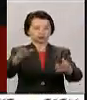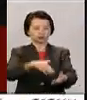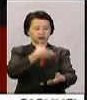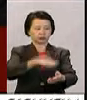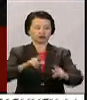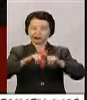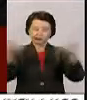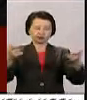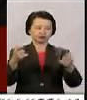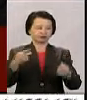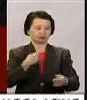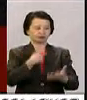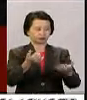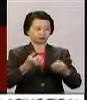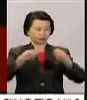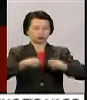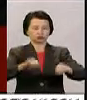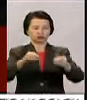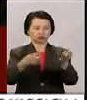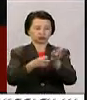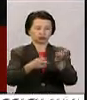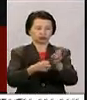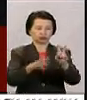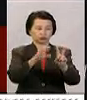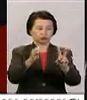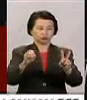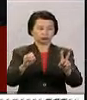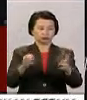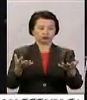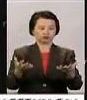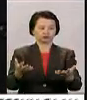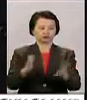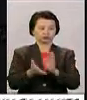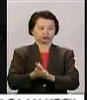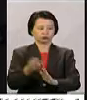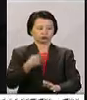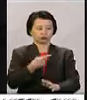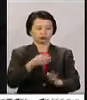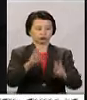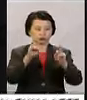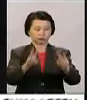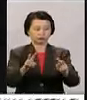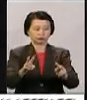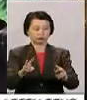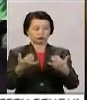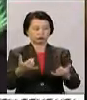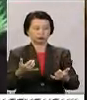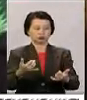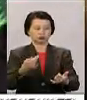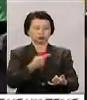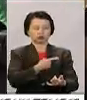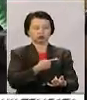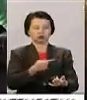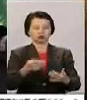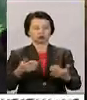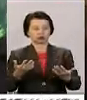asalnya. So, kita nak charge tiket RM200 lebih-lebih tu macam, macam mana ni? So, in a way, bila kita nak tengok skala konsert macam tu, kita pun